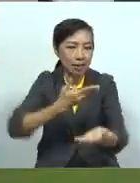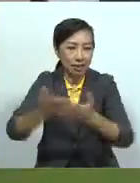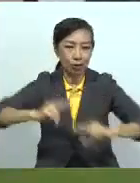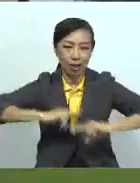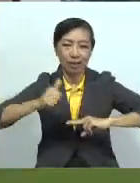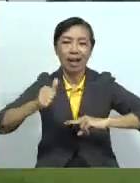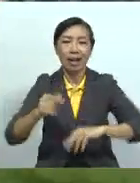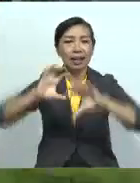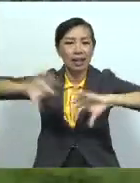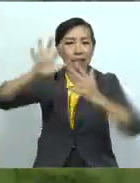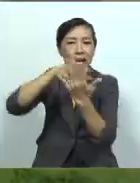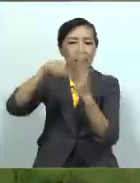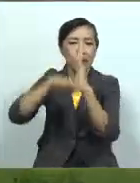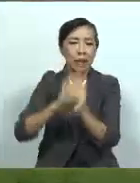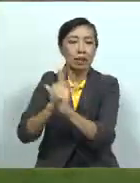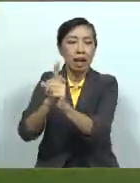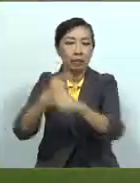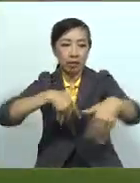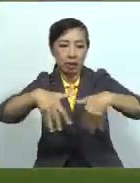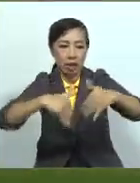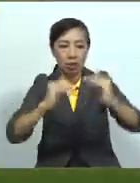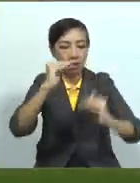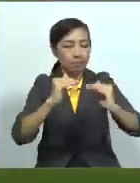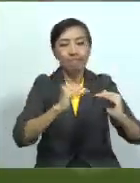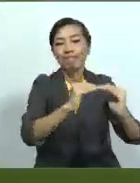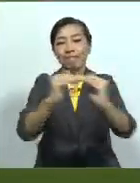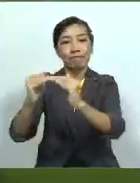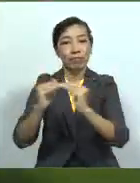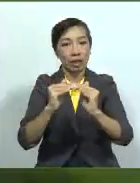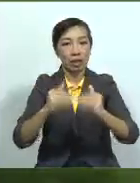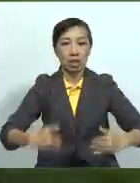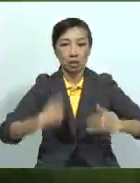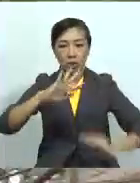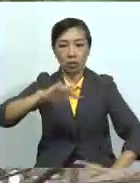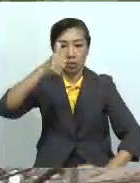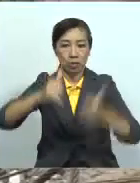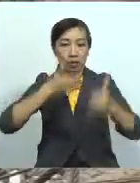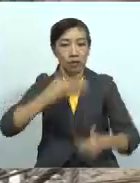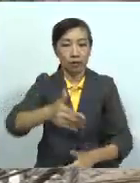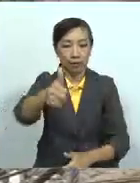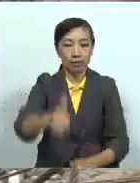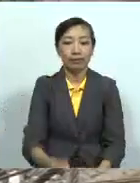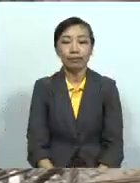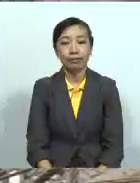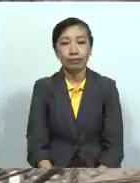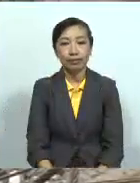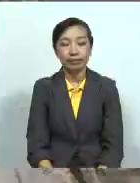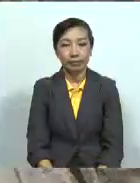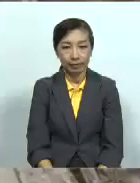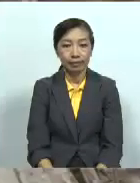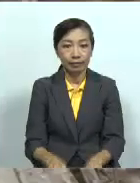รัฐบาลเพื่อลดความเหลื่อมล้ำและยกระดับคุณภาพชีวิตอย่างยั่งยืนสมภพรัตนสกุ